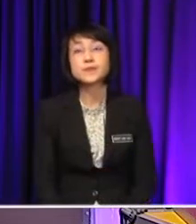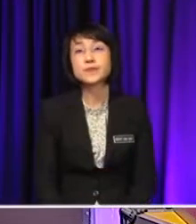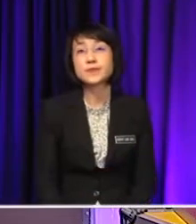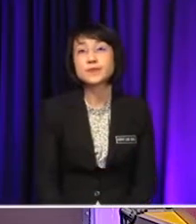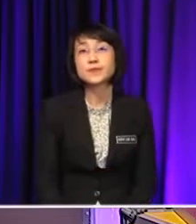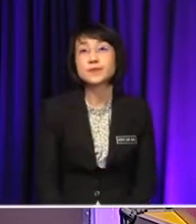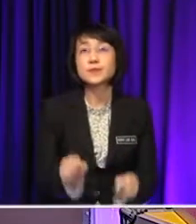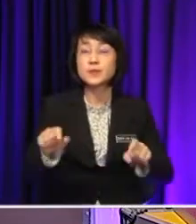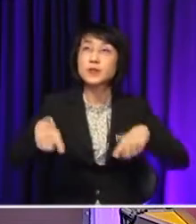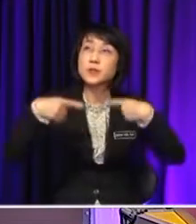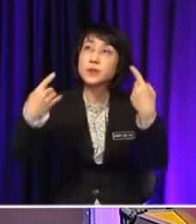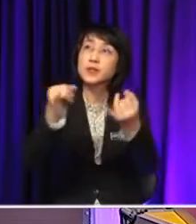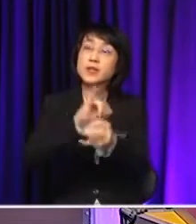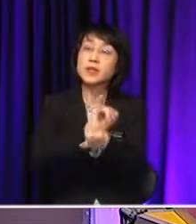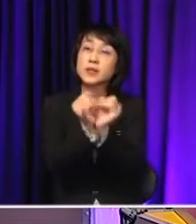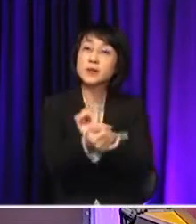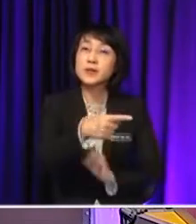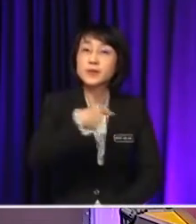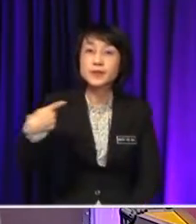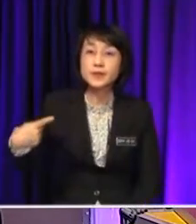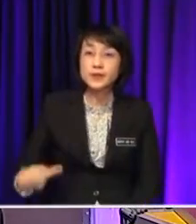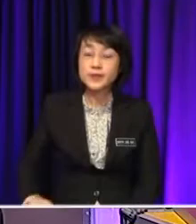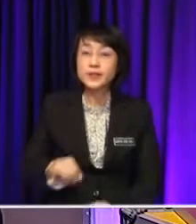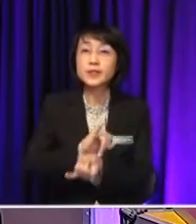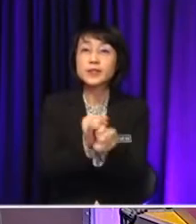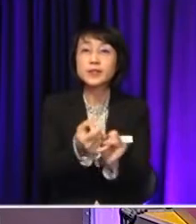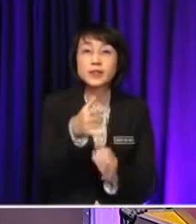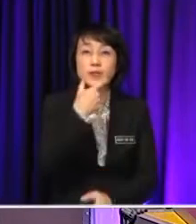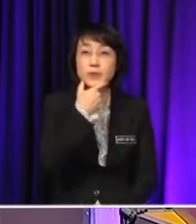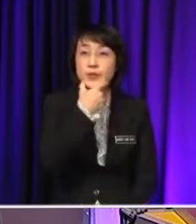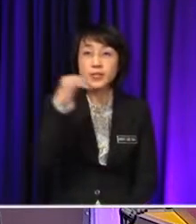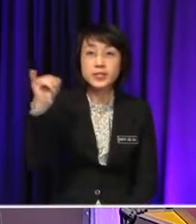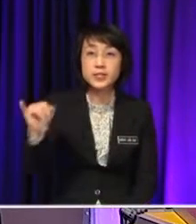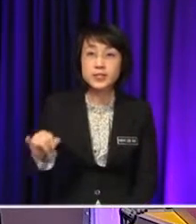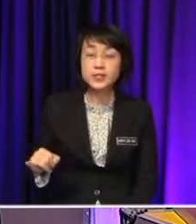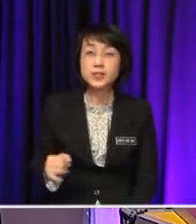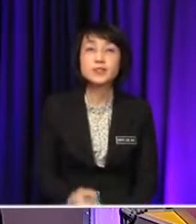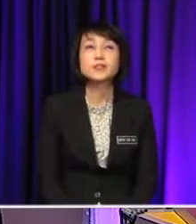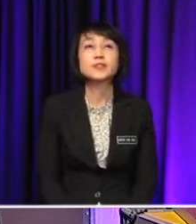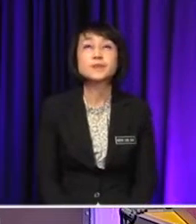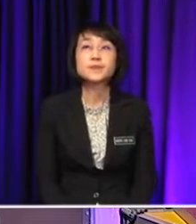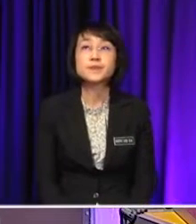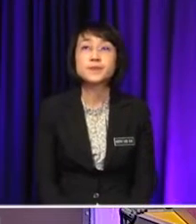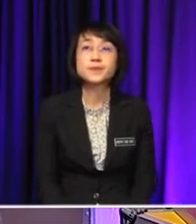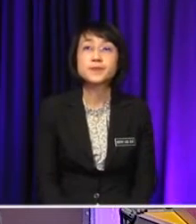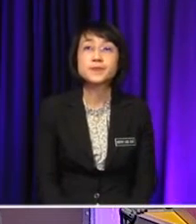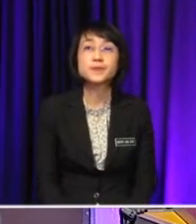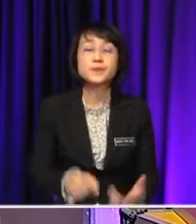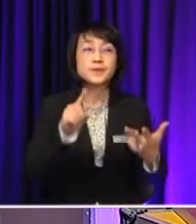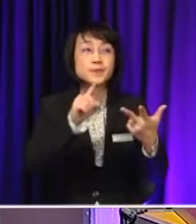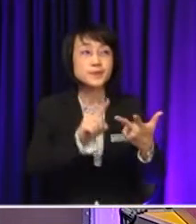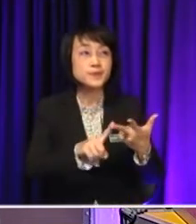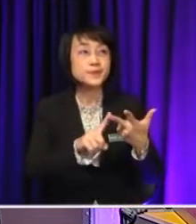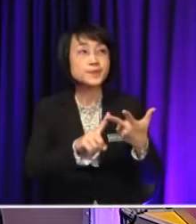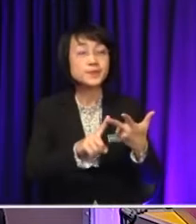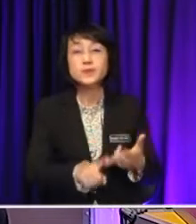China ya murid-murid semua ketahui oke yang ketiga ciri perbandingan yang ketiga adalah